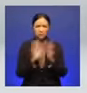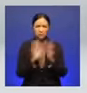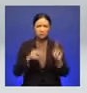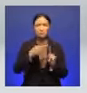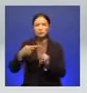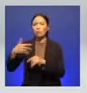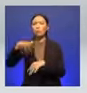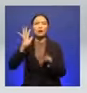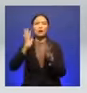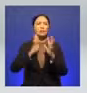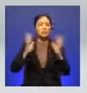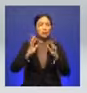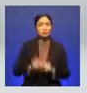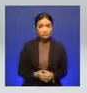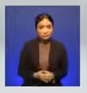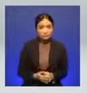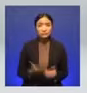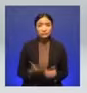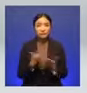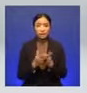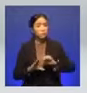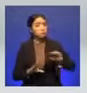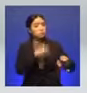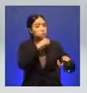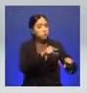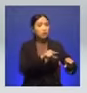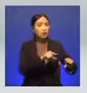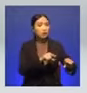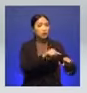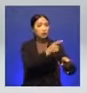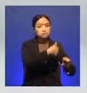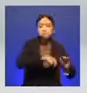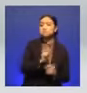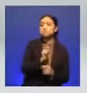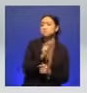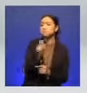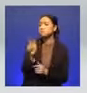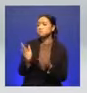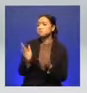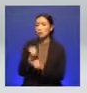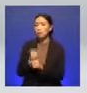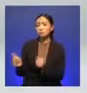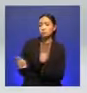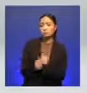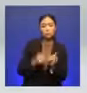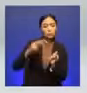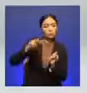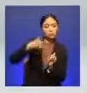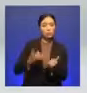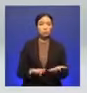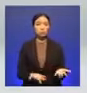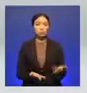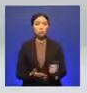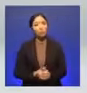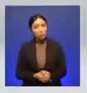จแล้วเนี่ยครับเงินที่ให้กับผู้สูงอายุเนี่ยผู้สูงอายุก็จะเอาไปใช้จ่ายทั้งในแง่ของการดูแลคุณภาพชีวิตทั้งในแง่ของ